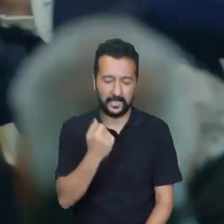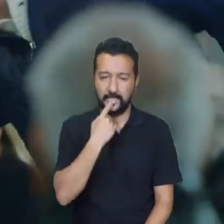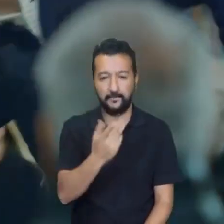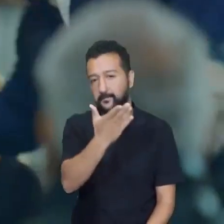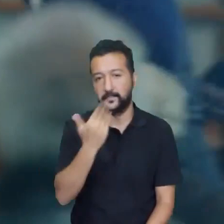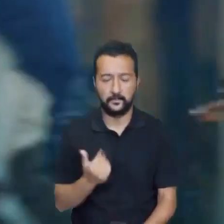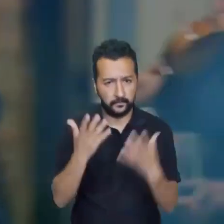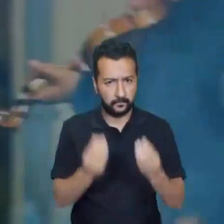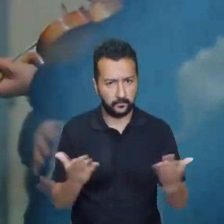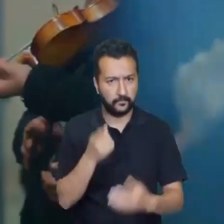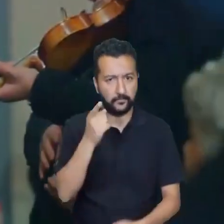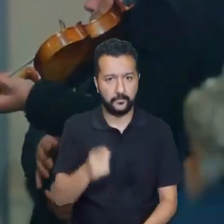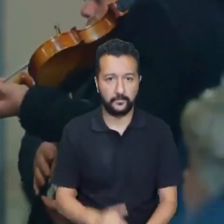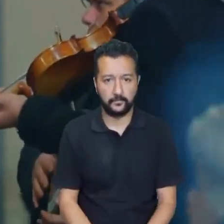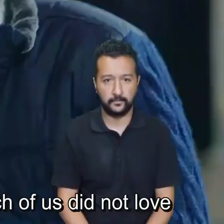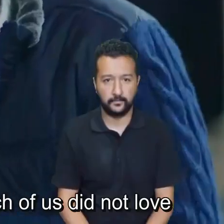be. Ne oluyor be?